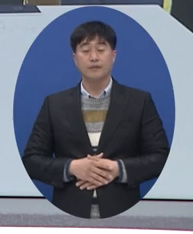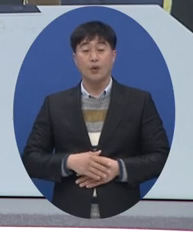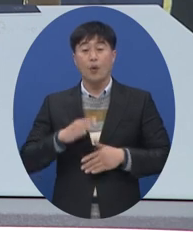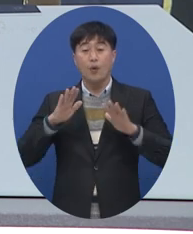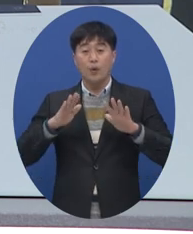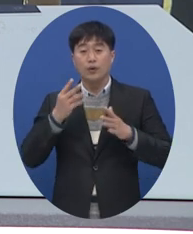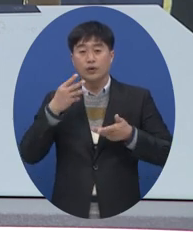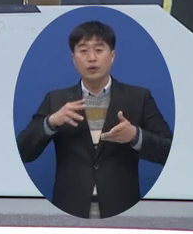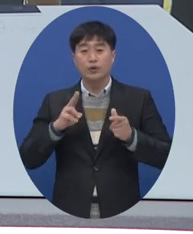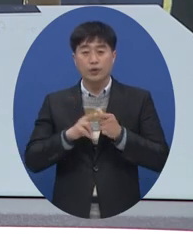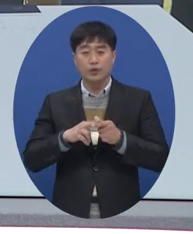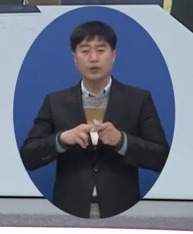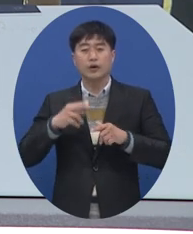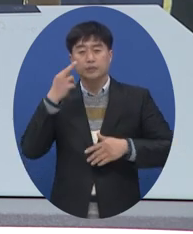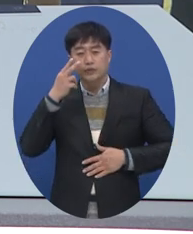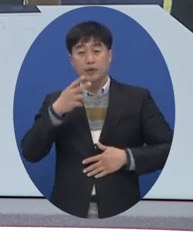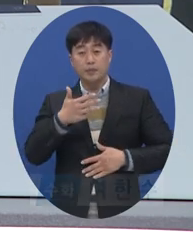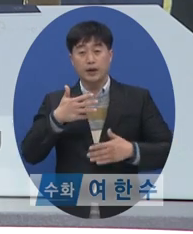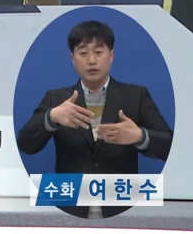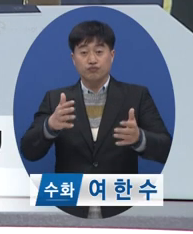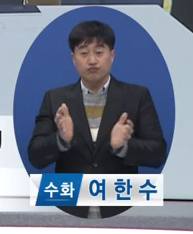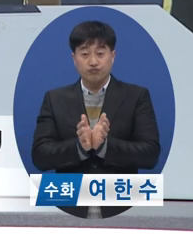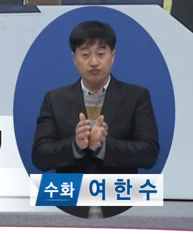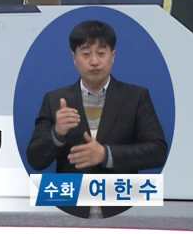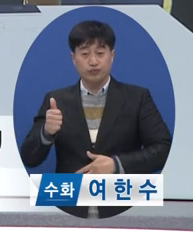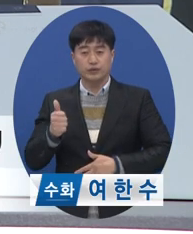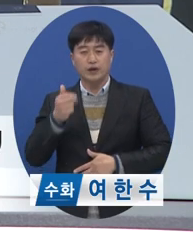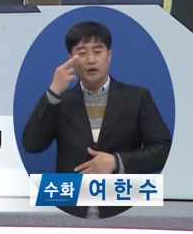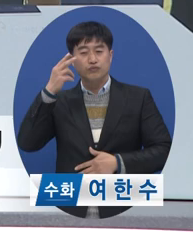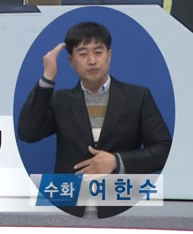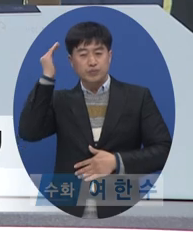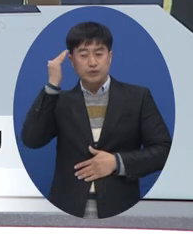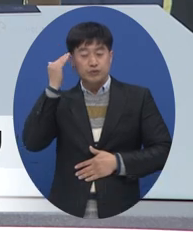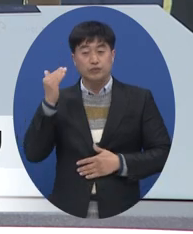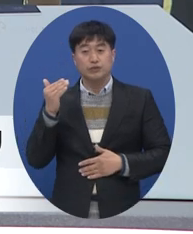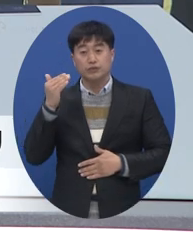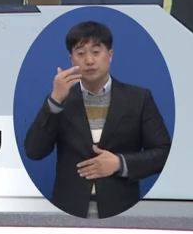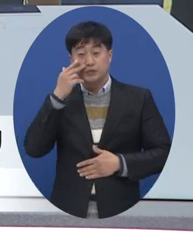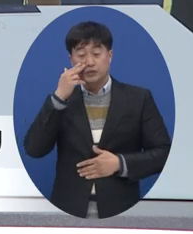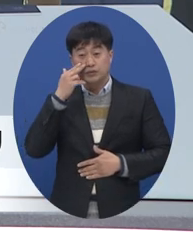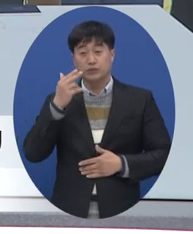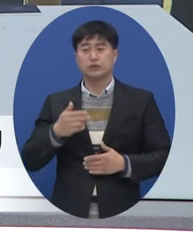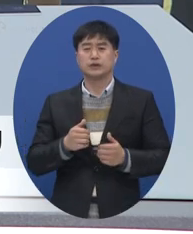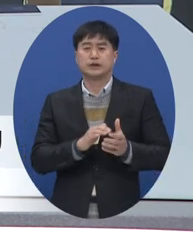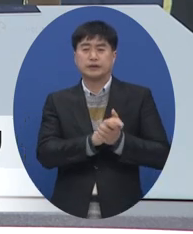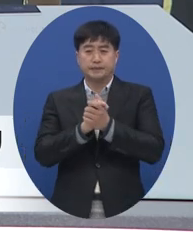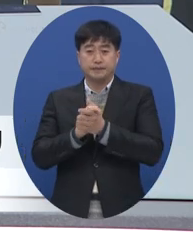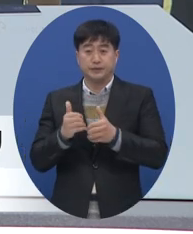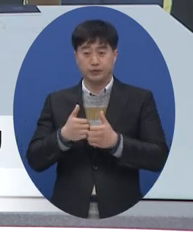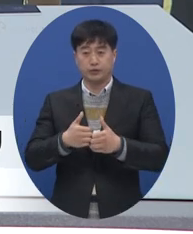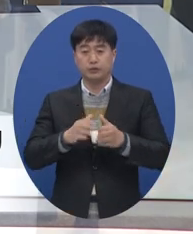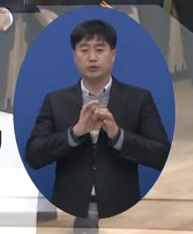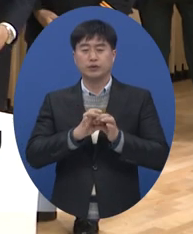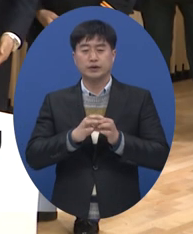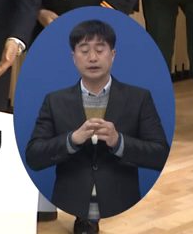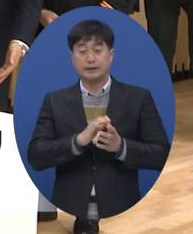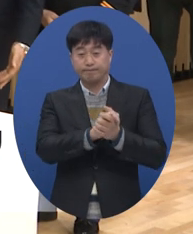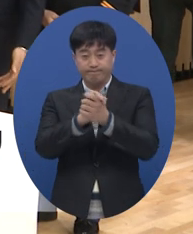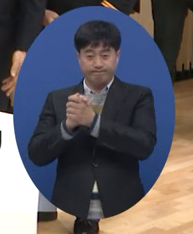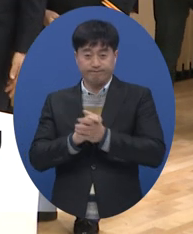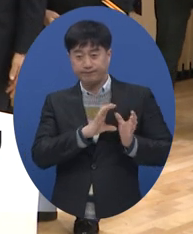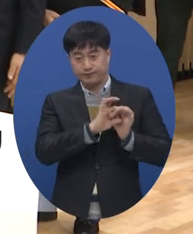9 이론을 경기도와 미 8군 촬영부 가 한미 협력 협의회 를 통해 더 긴밀한 협력체계를 이어 나가기로 했습니다